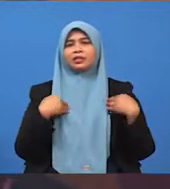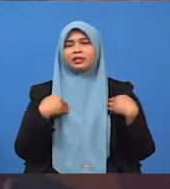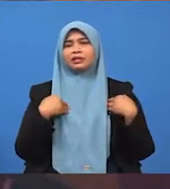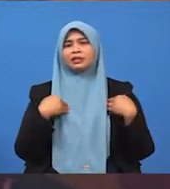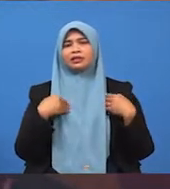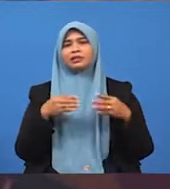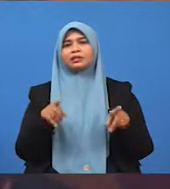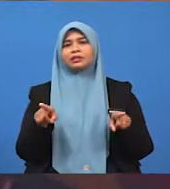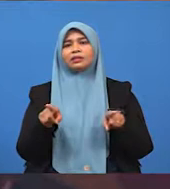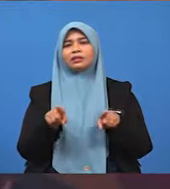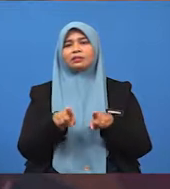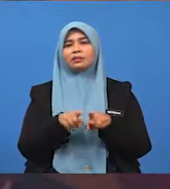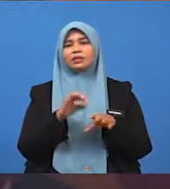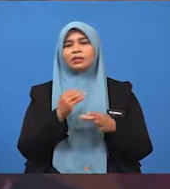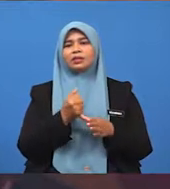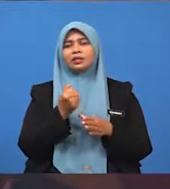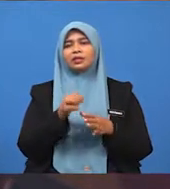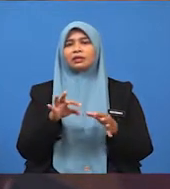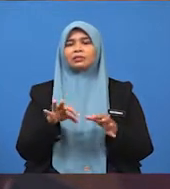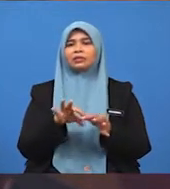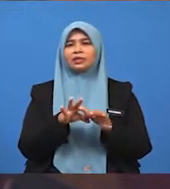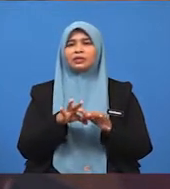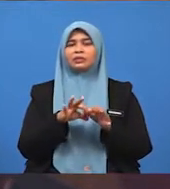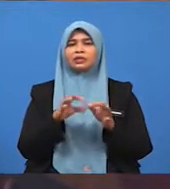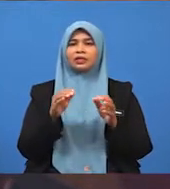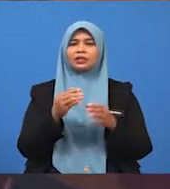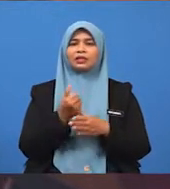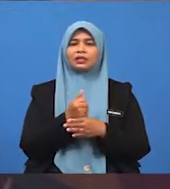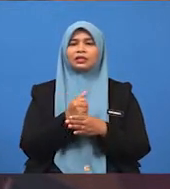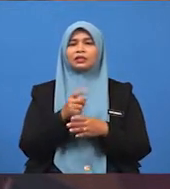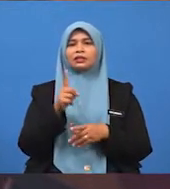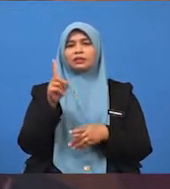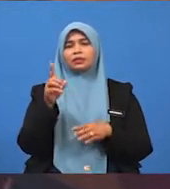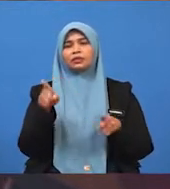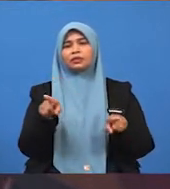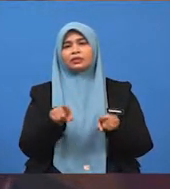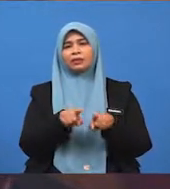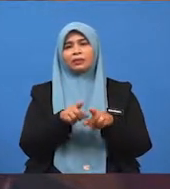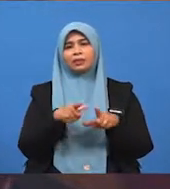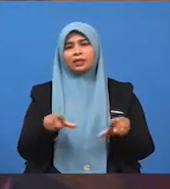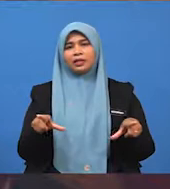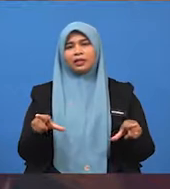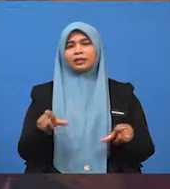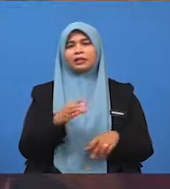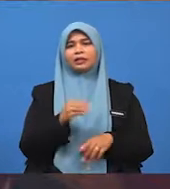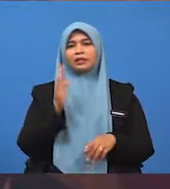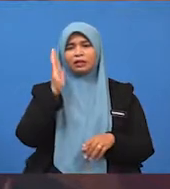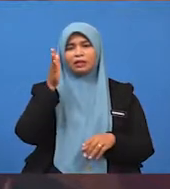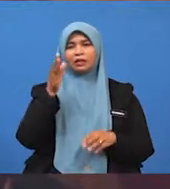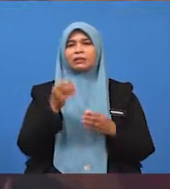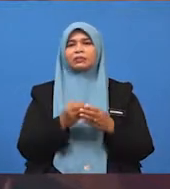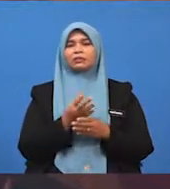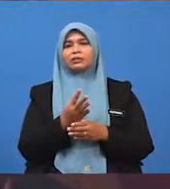banyak pertentangan antara satu fakta dengan fakta yang lain. Akan tetapi, ini tidak berlaku kepada